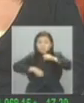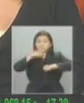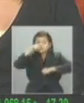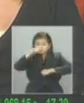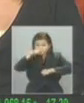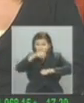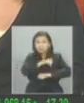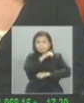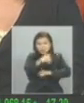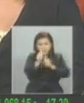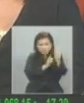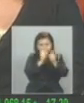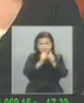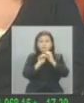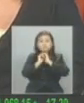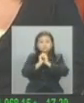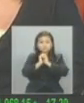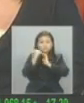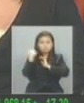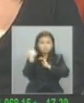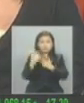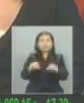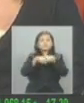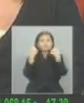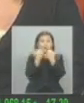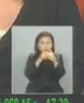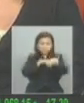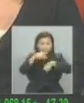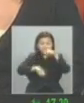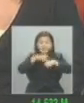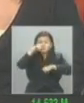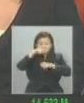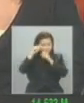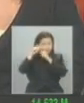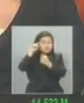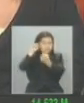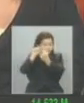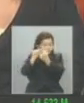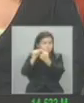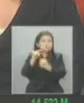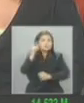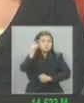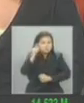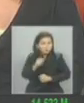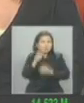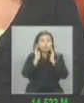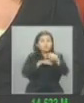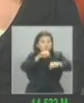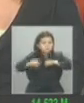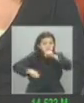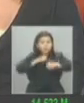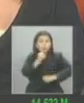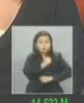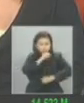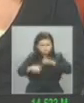ไปแข่งขันที่ประเทศจีนค่ะซึ่งสมาคมจักรยานแห่งประเทศไทยนั้นตั้งเป้าหมายนะคะว่าจะให้นักปั่นน่องเหล็กสาวของไ